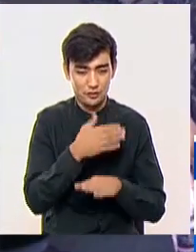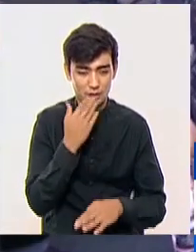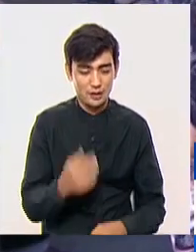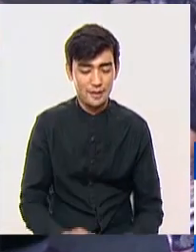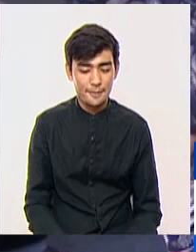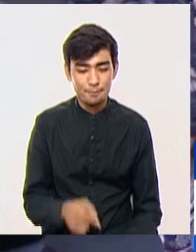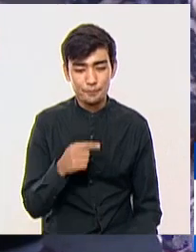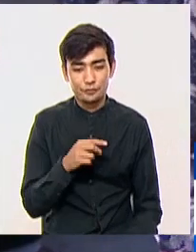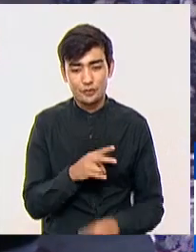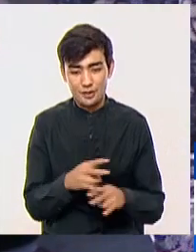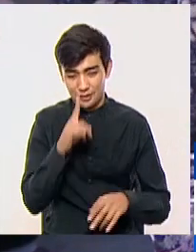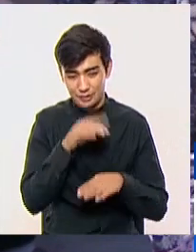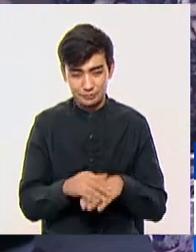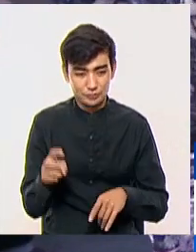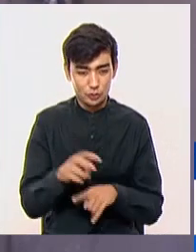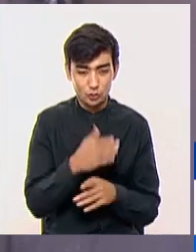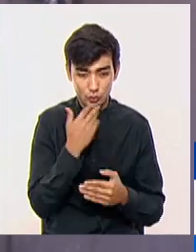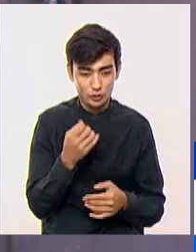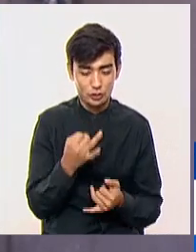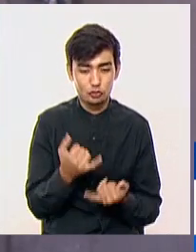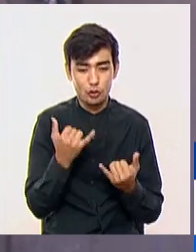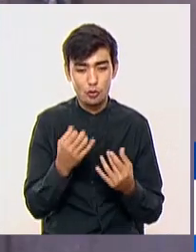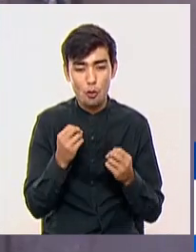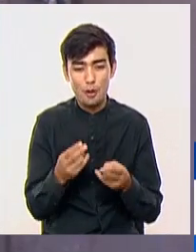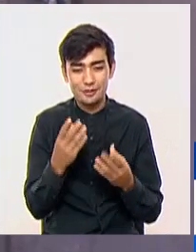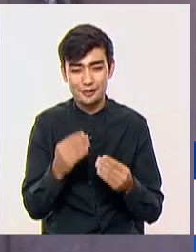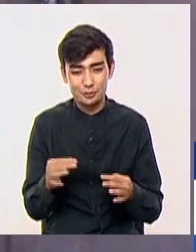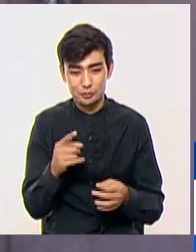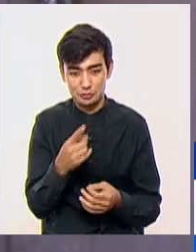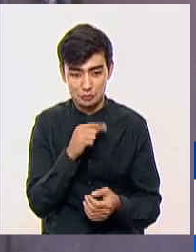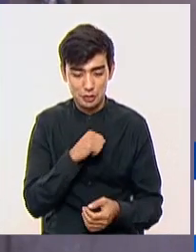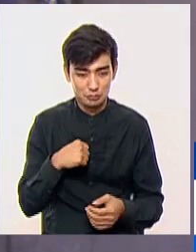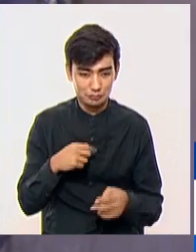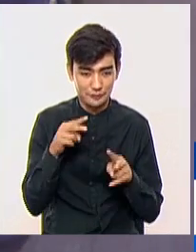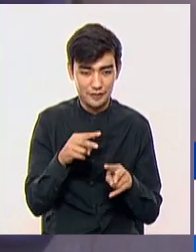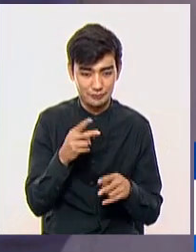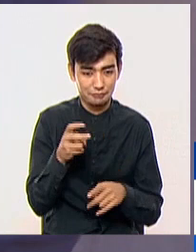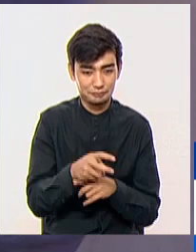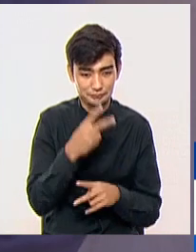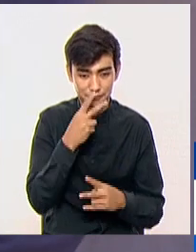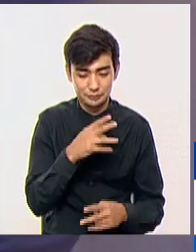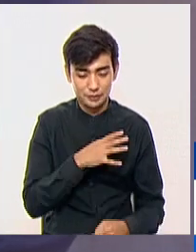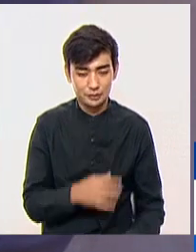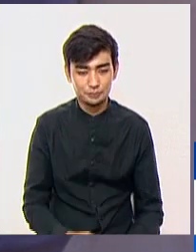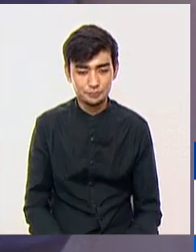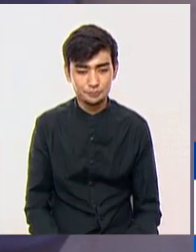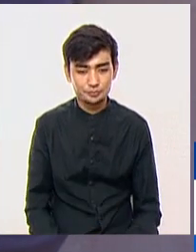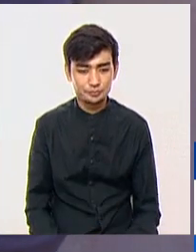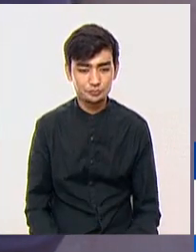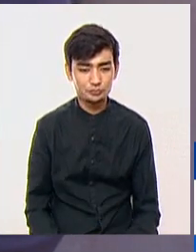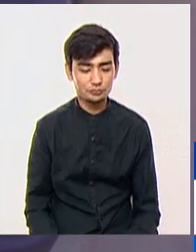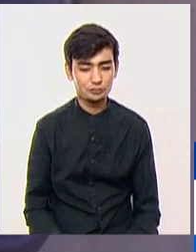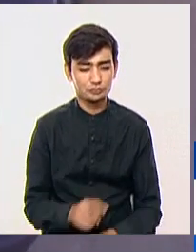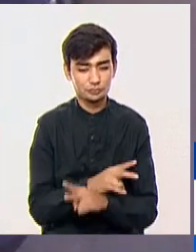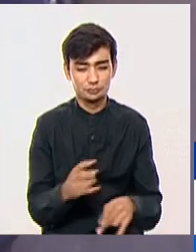мұнда аттап баспаған әкімдіктегілер бүгін қауіпті үйдің қазіргі күйіне өздері де куә болды. Бір адам келіп қараған емес.